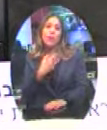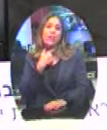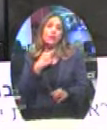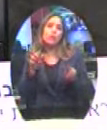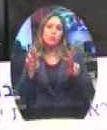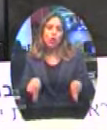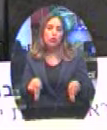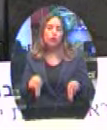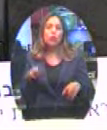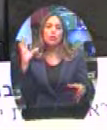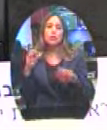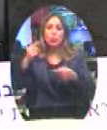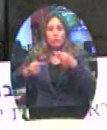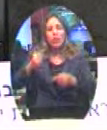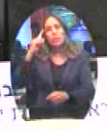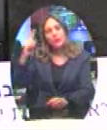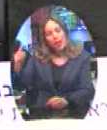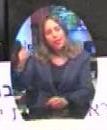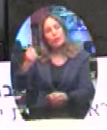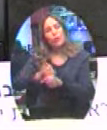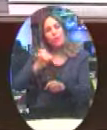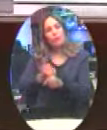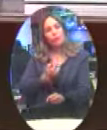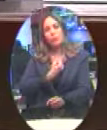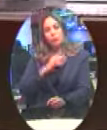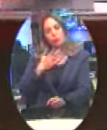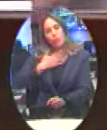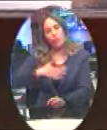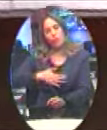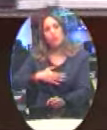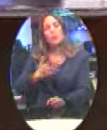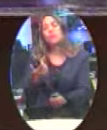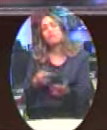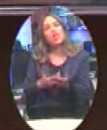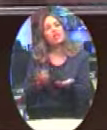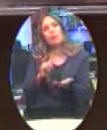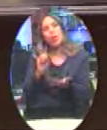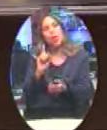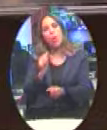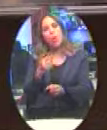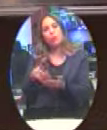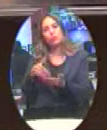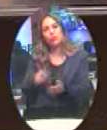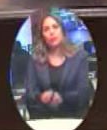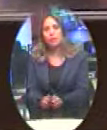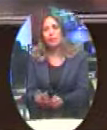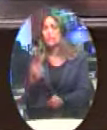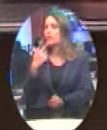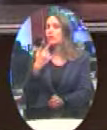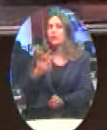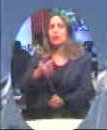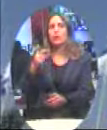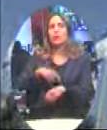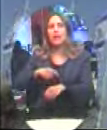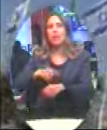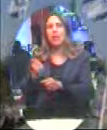שנים להלך בין הטיפות, ואין סיבה שלא נמשיך עם זה. ראשי השדולה אומרים היום שהגיע העת למעשים, שהם קצו בדיבורים,